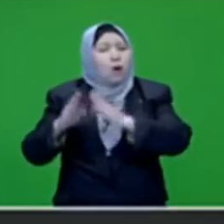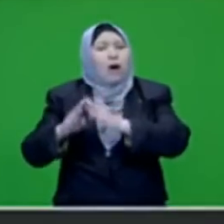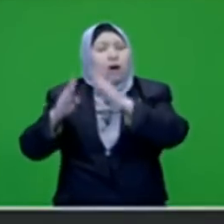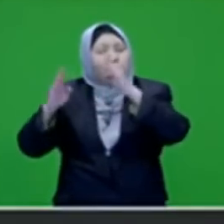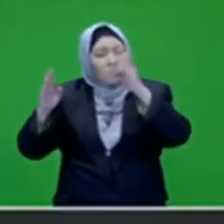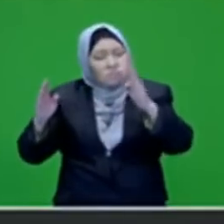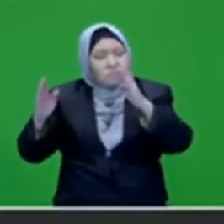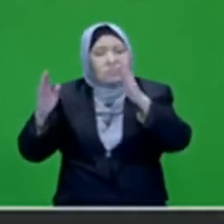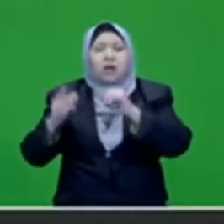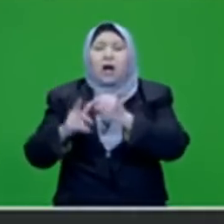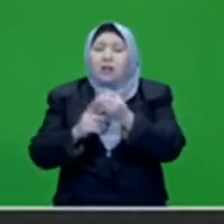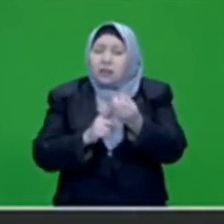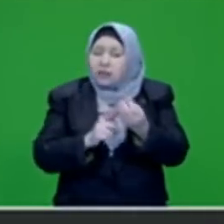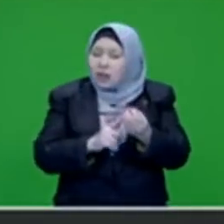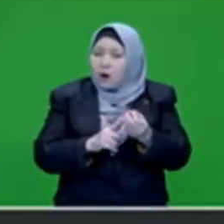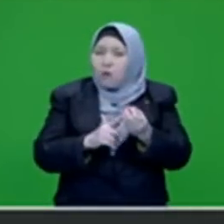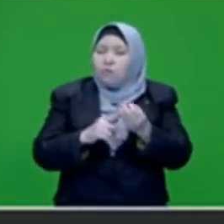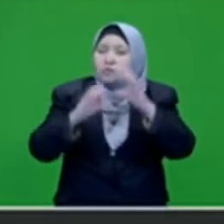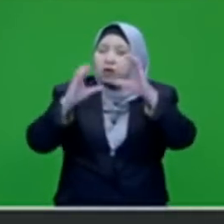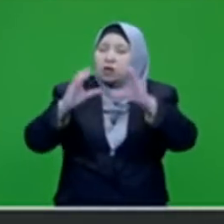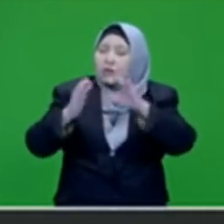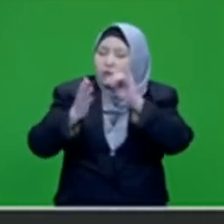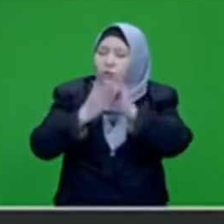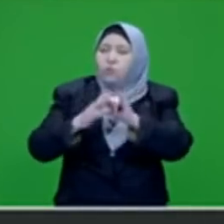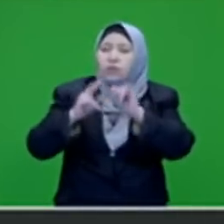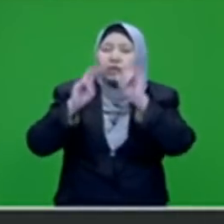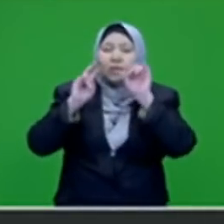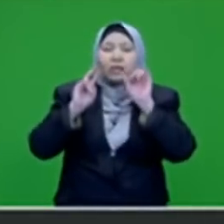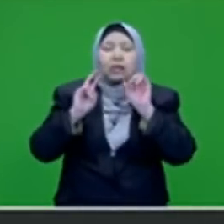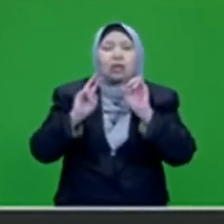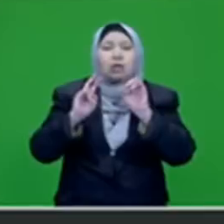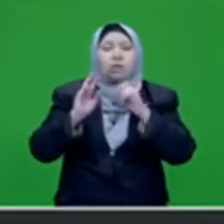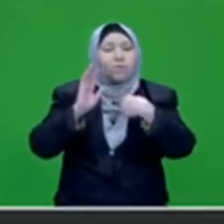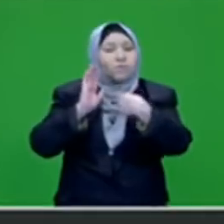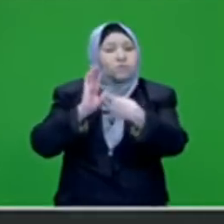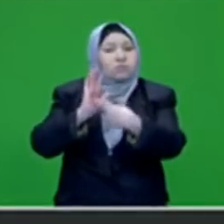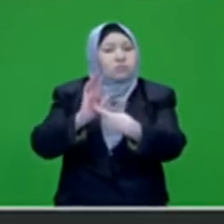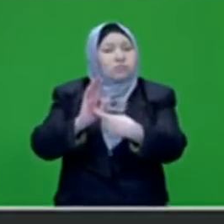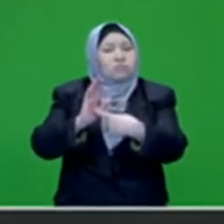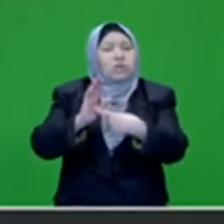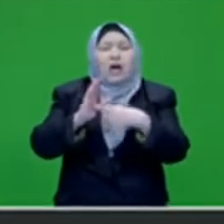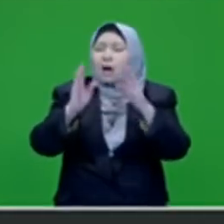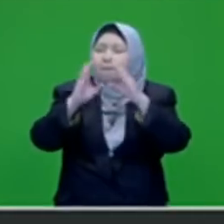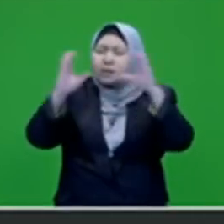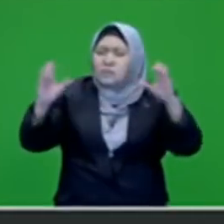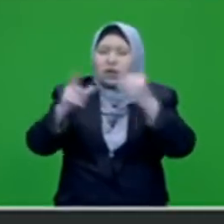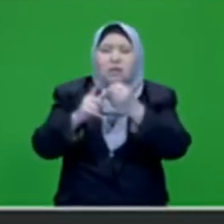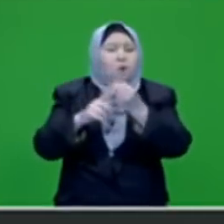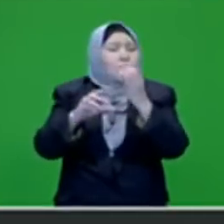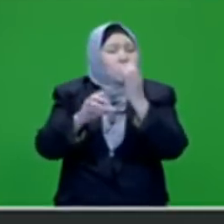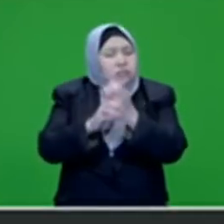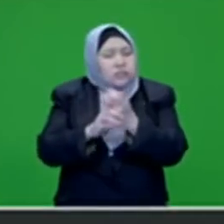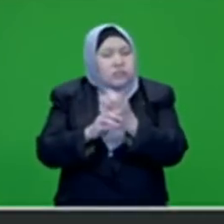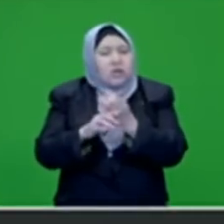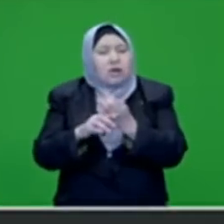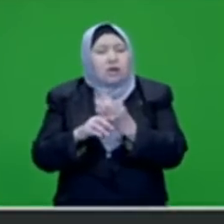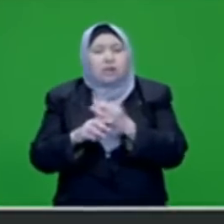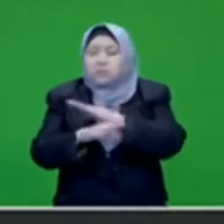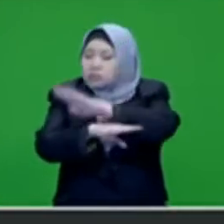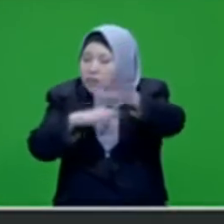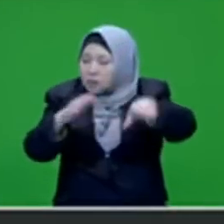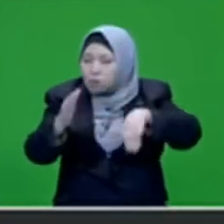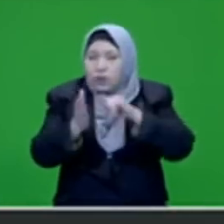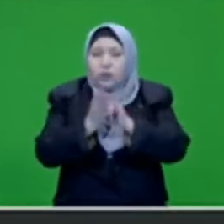yang diperlihatkan itu sama ada isunya kecil atau isunya besar, semua itu adalah